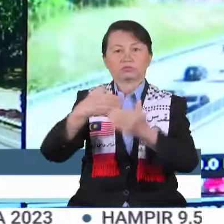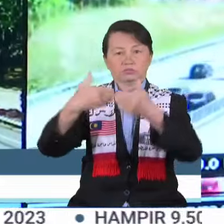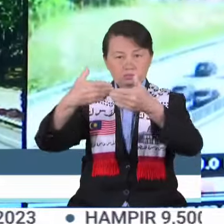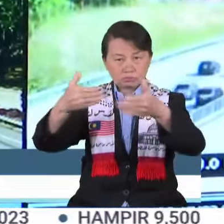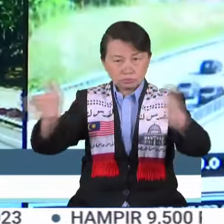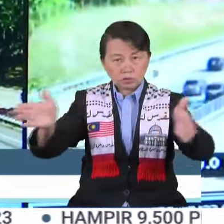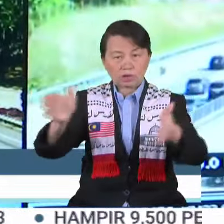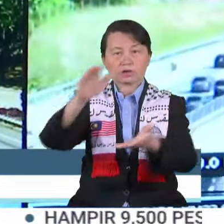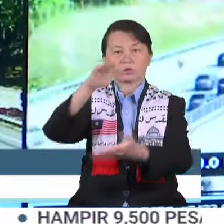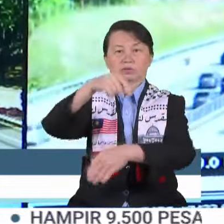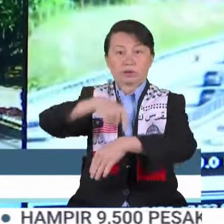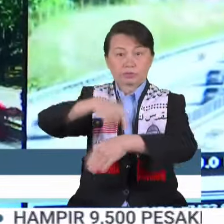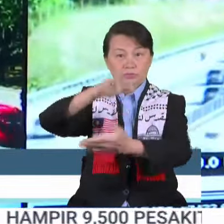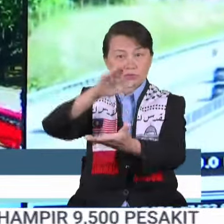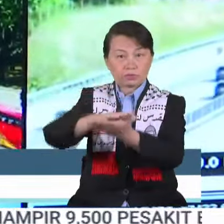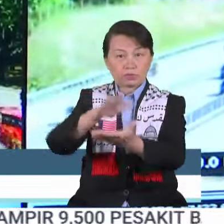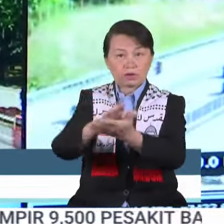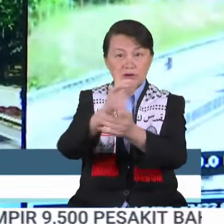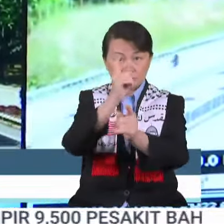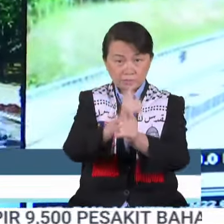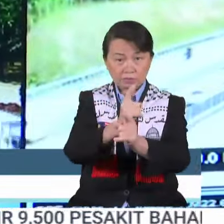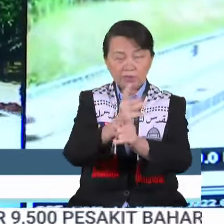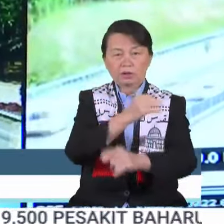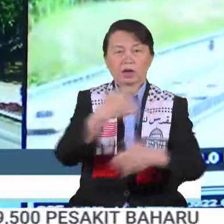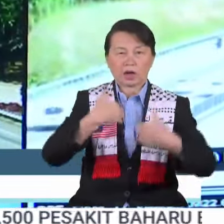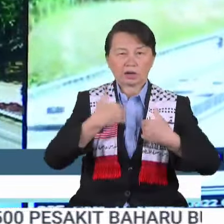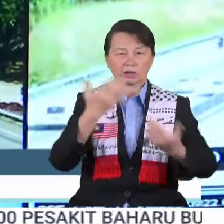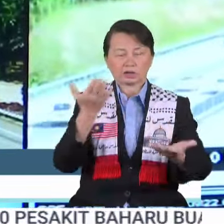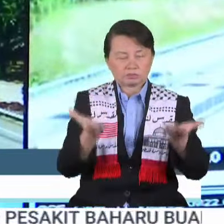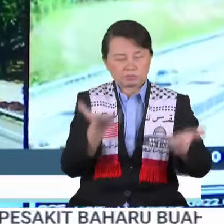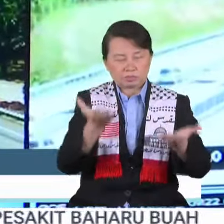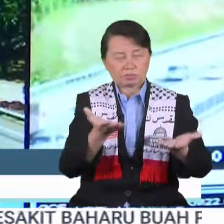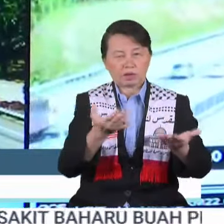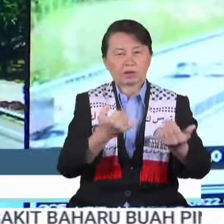pembukaan waktu sekolah, dan ada juga yang mungkin membuat